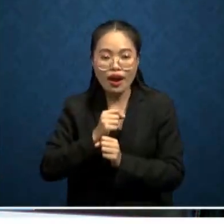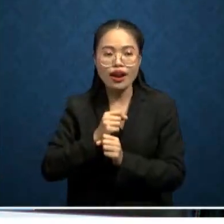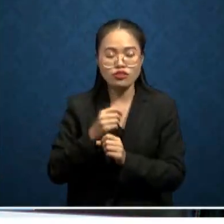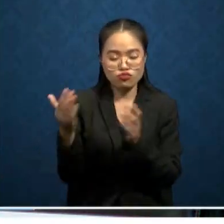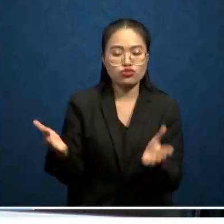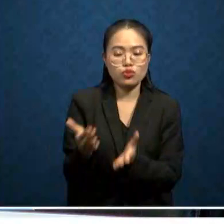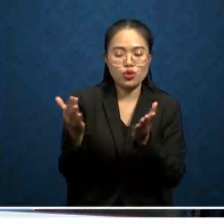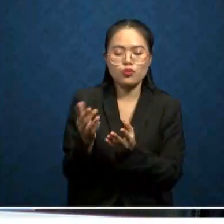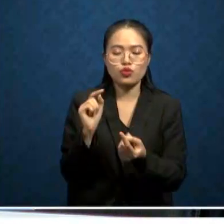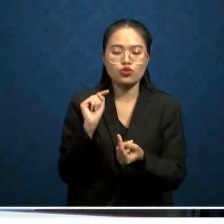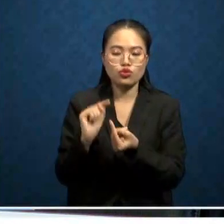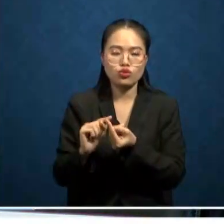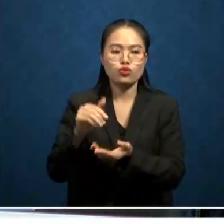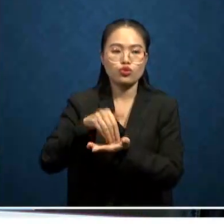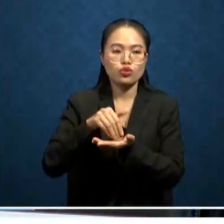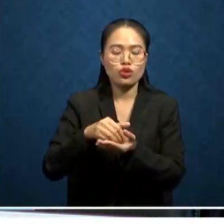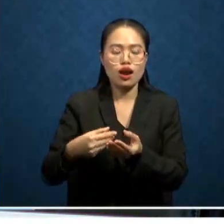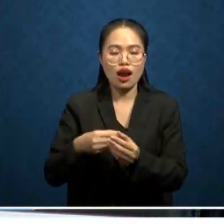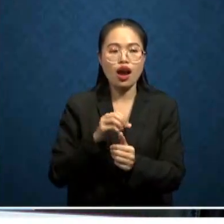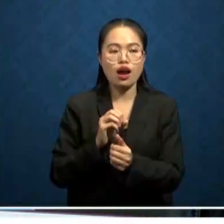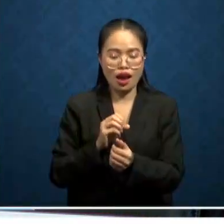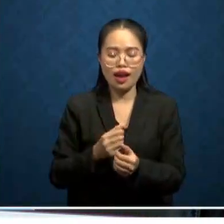การใช้ลงานตดแทนครับขออนุญาตให้ข้อมูลเพิ่มเติมท่าเลขาประมาณนี้ครับขอบคุณครับ